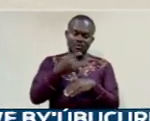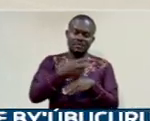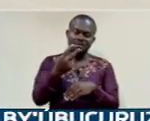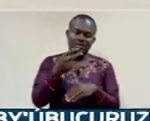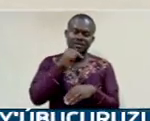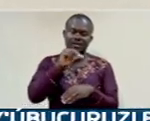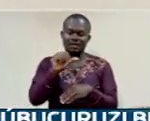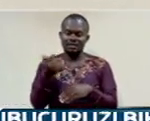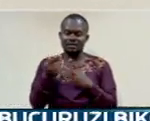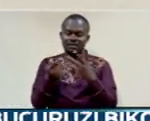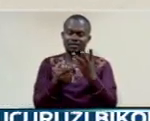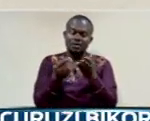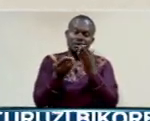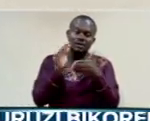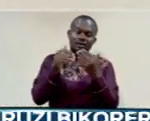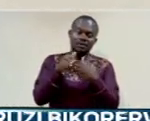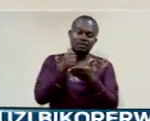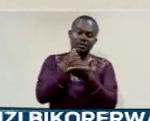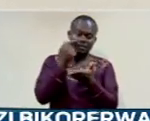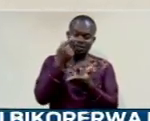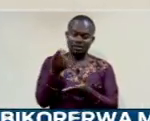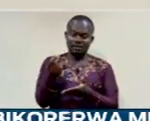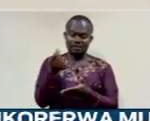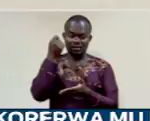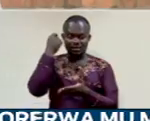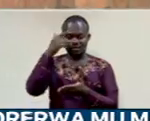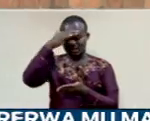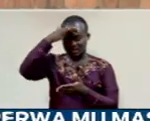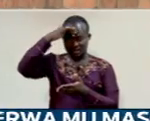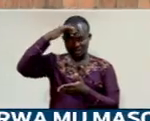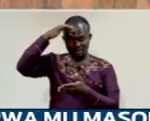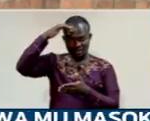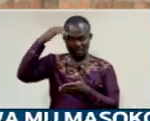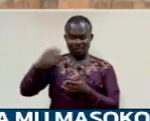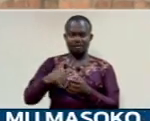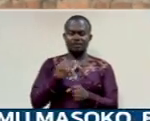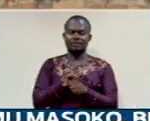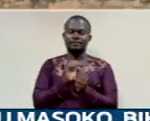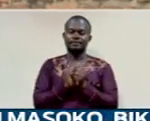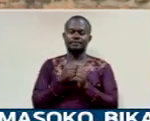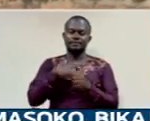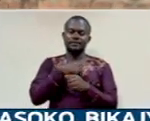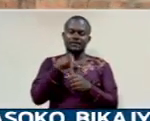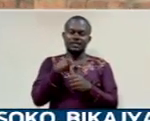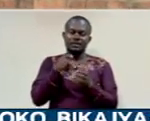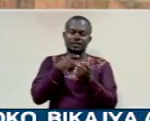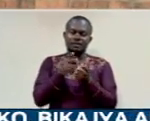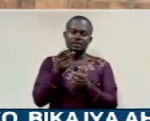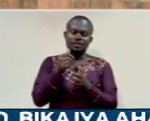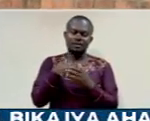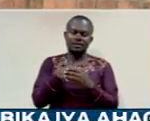nta kindi kintu wenda gisa nk'aho kimwinjiriza, biba bigoye cyane. Tuba dukeneye kugura amayinite yo kuvugana n'abakunzi